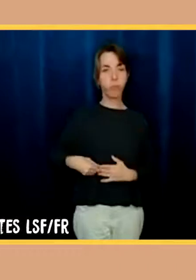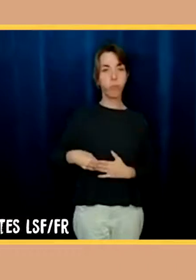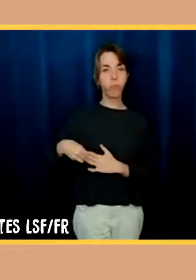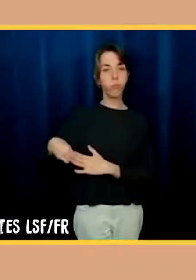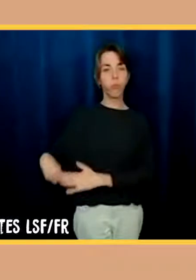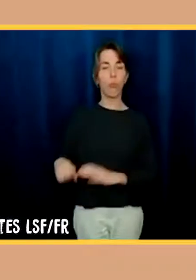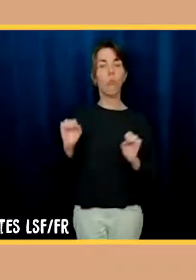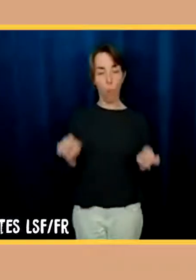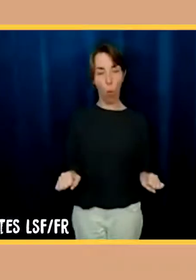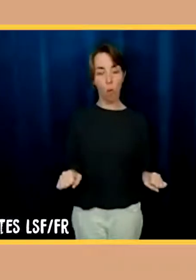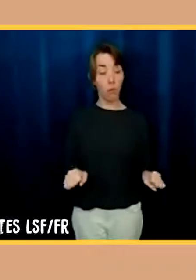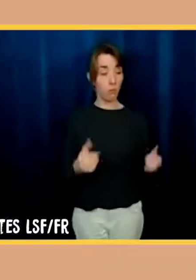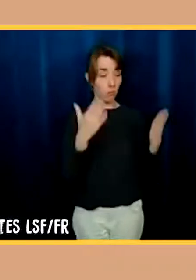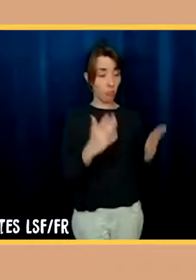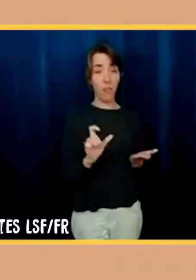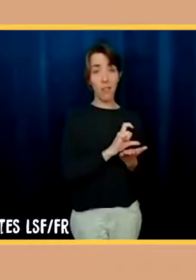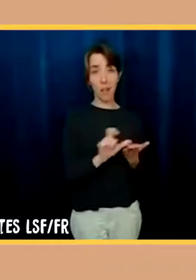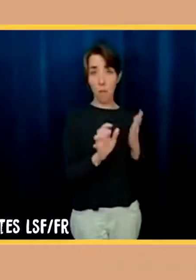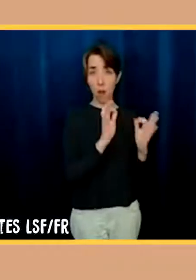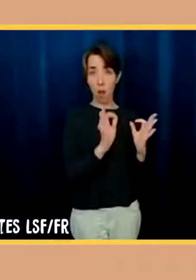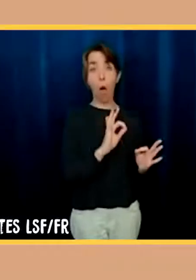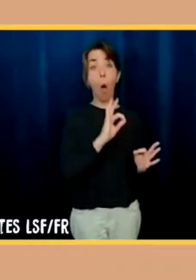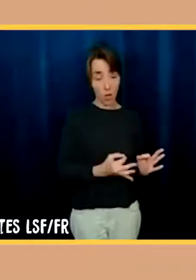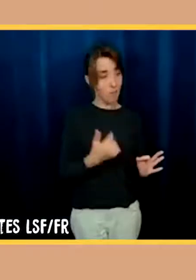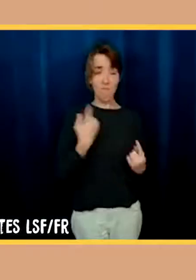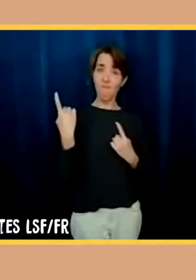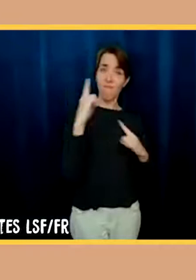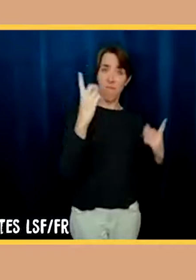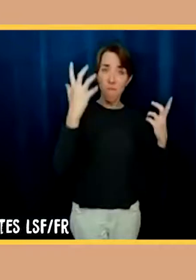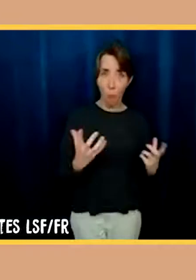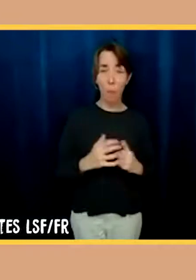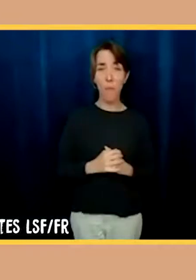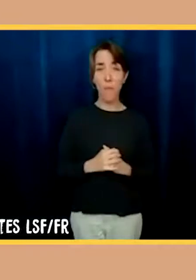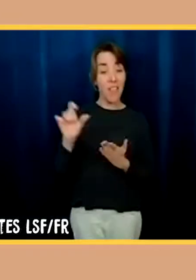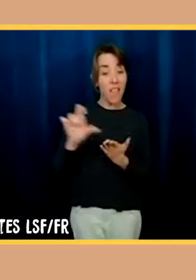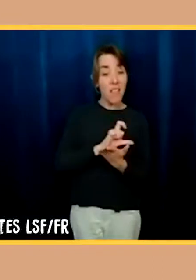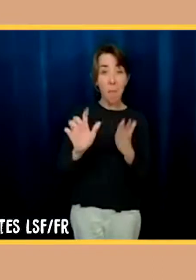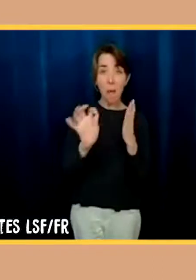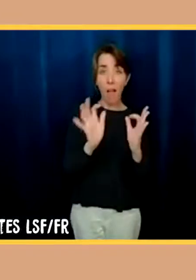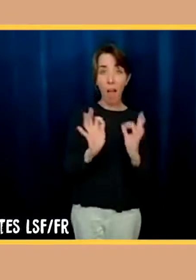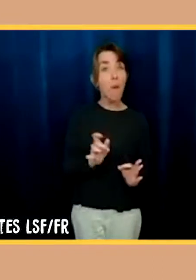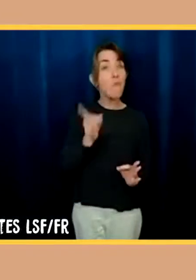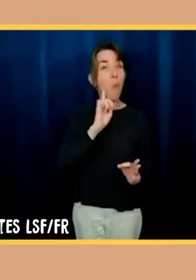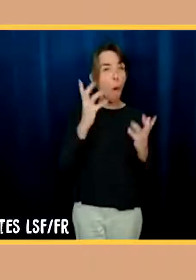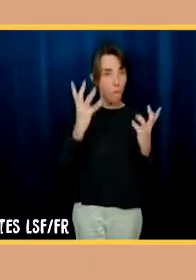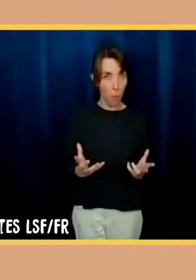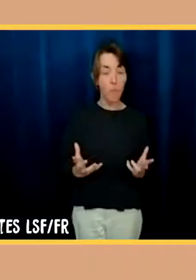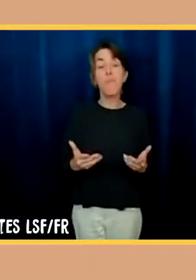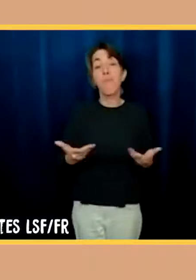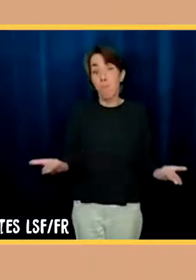fait, c'est un islam à la carte. Et maintenant, je le revendique, en fait, parce que je revendique mon islam à la carte. Pourquoi ? Parce qu'en